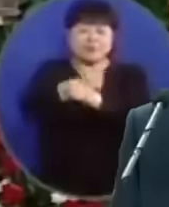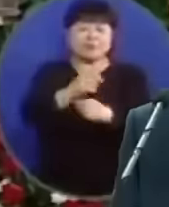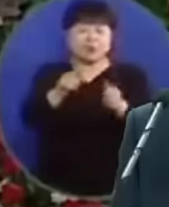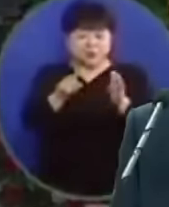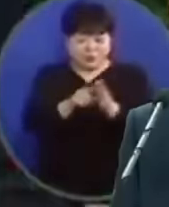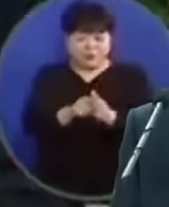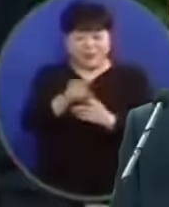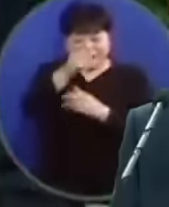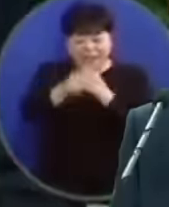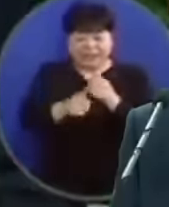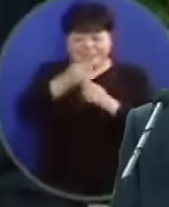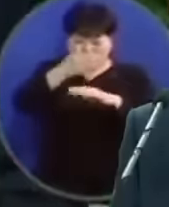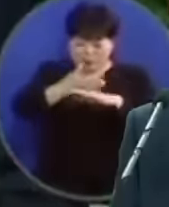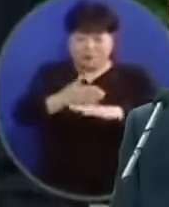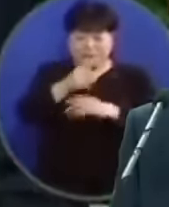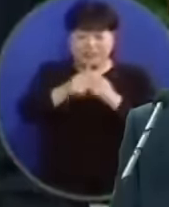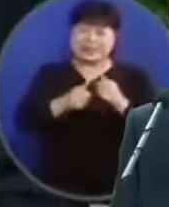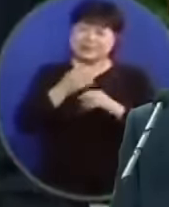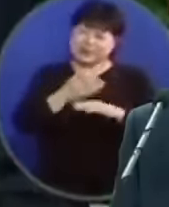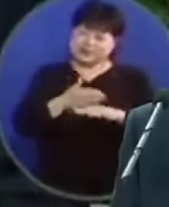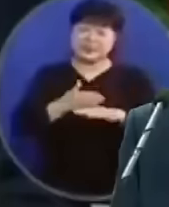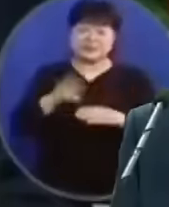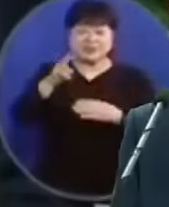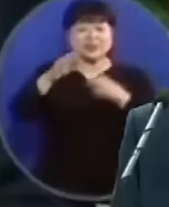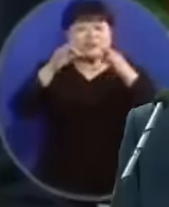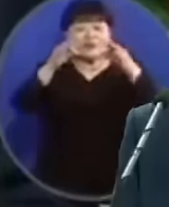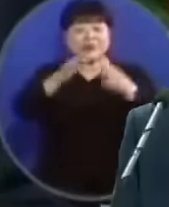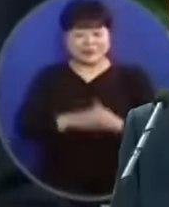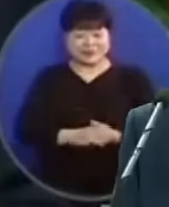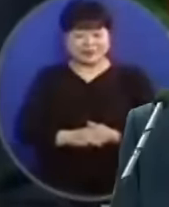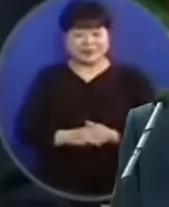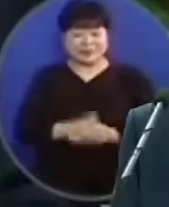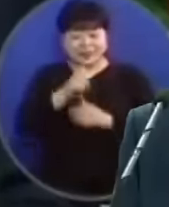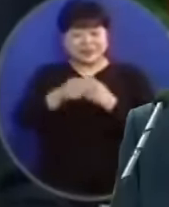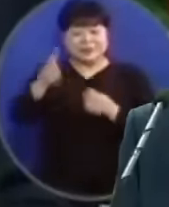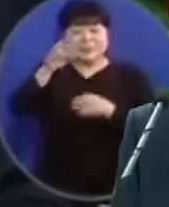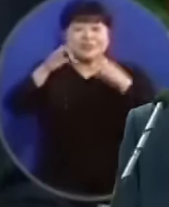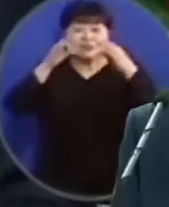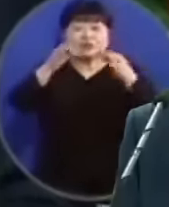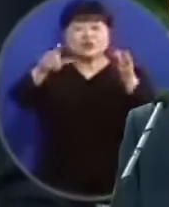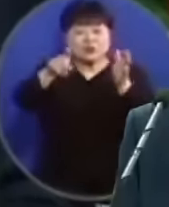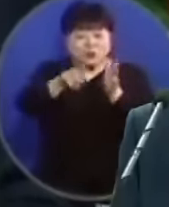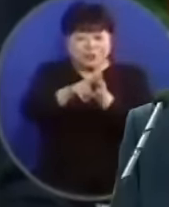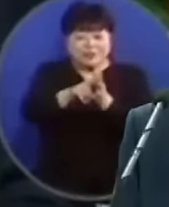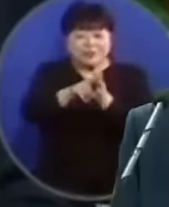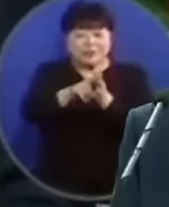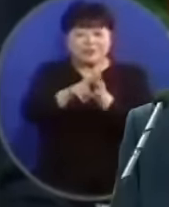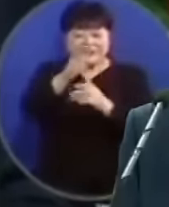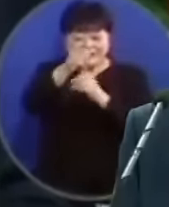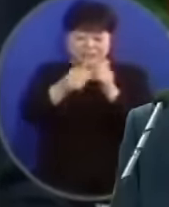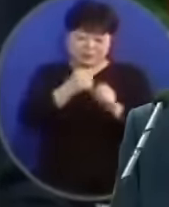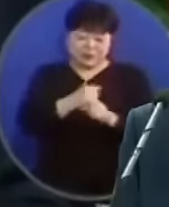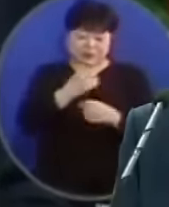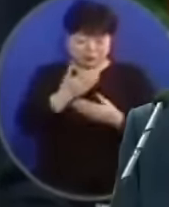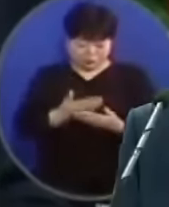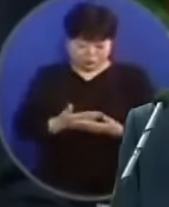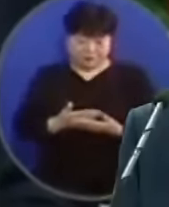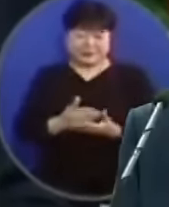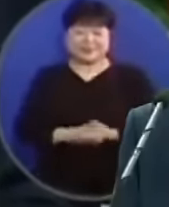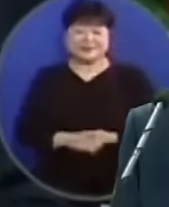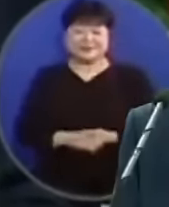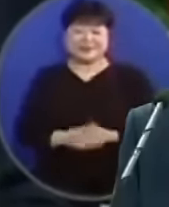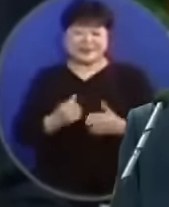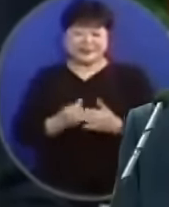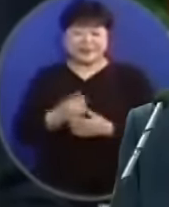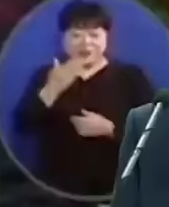하나님 고맙습니다. 하나님 감사합니다. 하나님 찬송합니다. 하나님을 찬송하기 위해서 하나님이 지으신 것입니다.